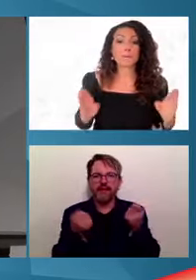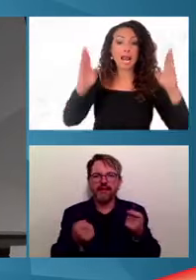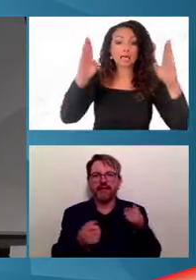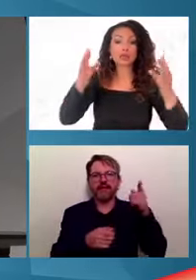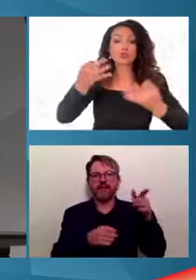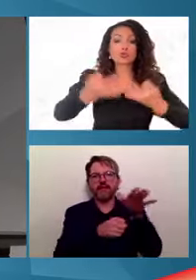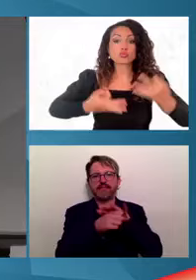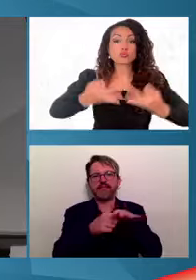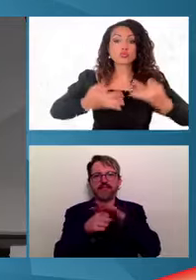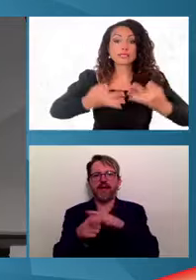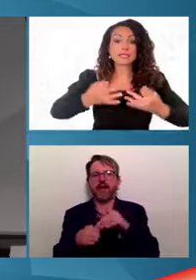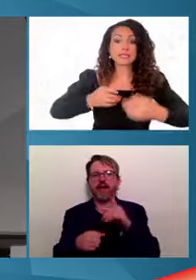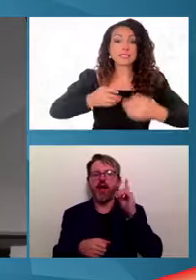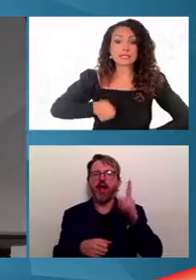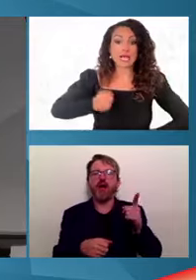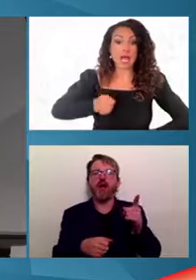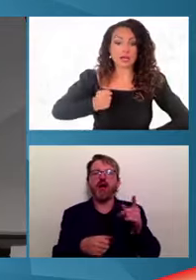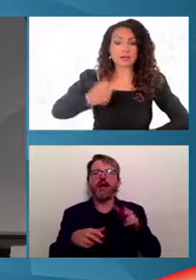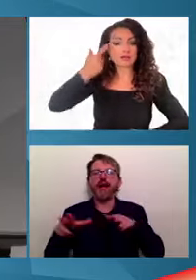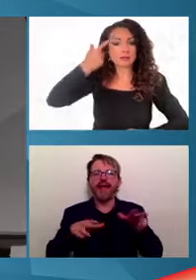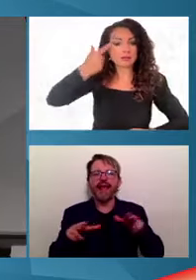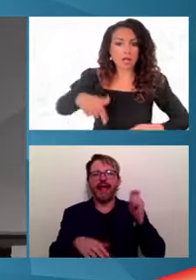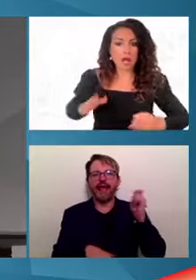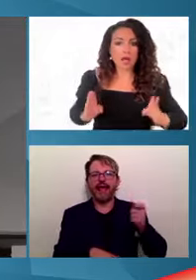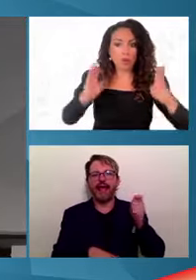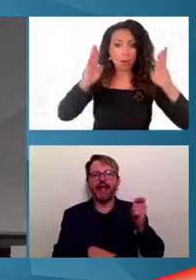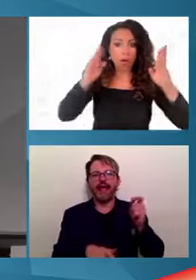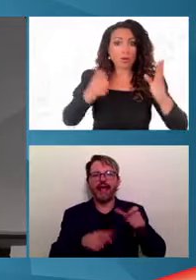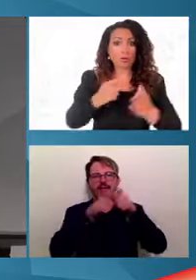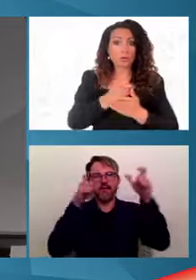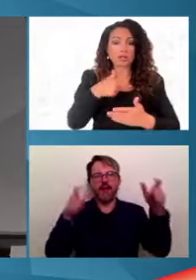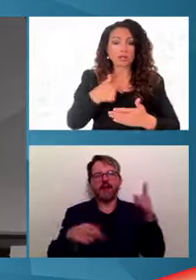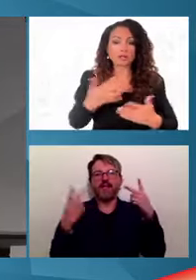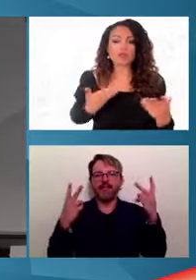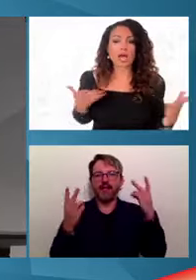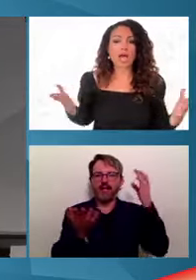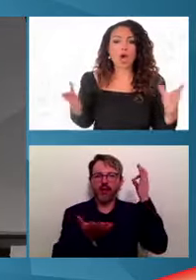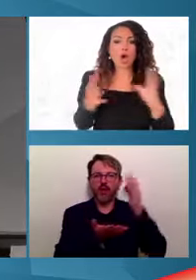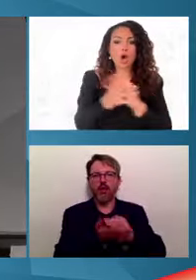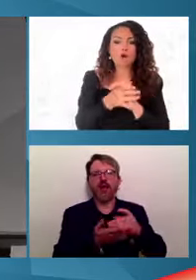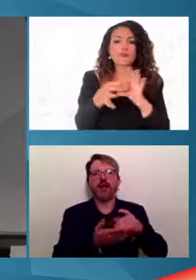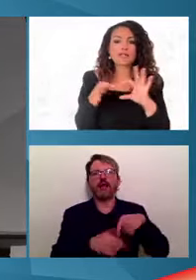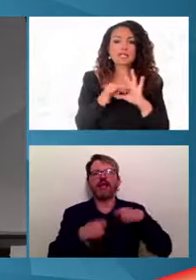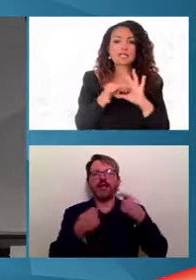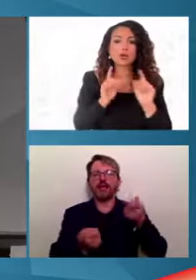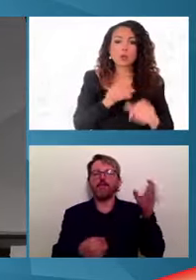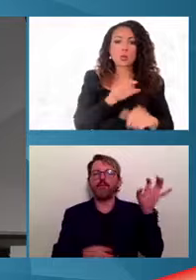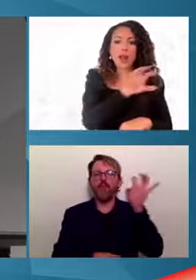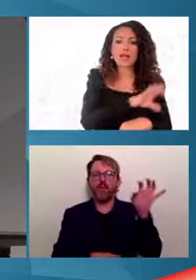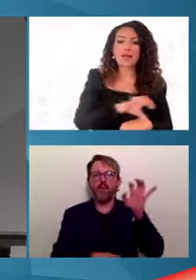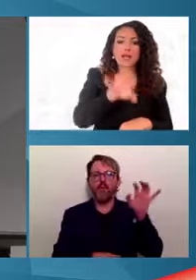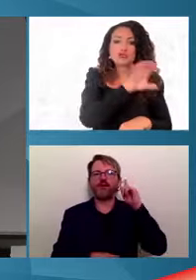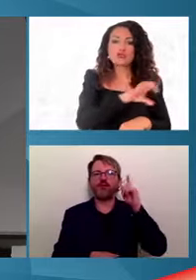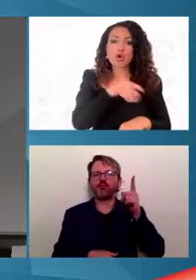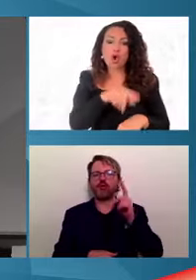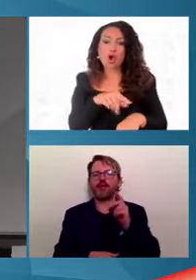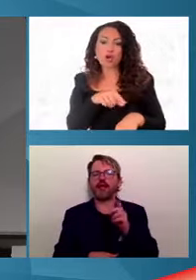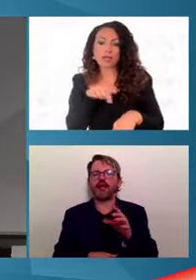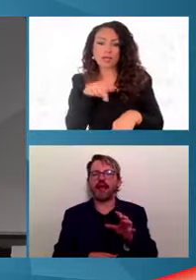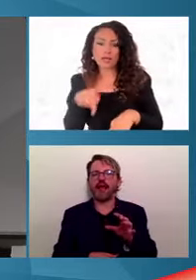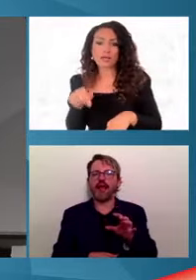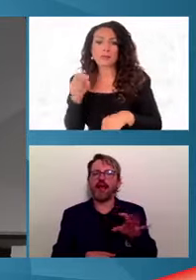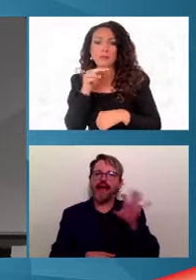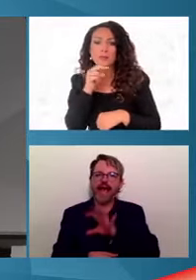così importante, abbiamo fatto una convenzione tra provincia e regione per poter dare ancora più decoro e dignità a un luogo così importante.